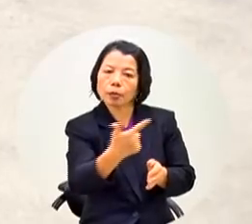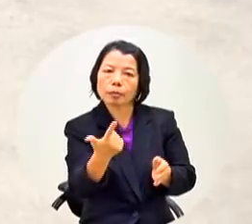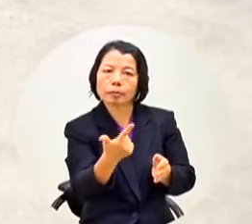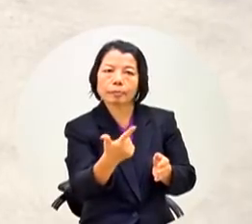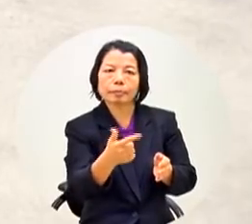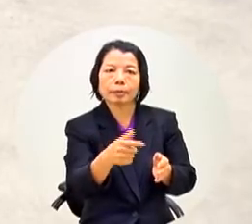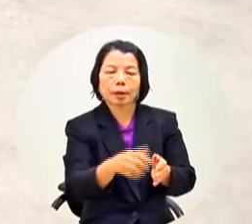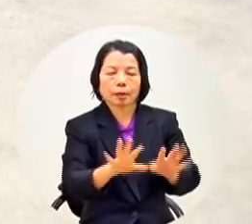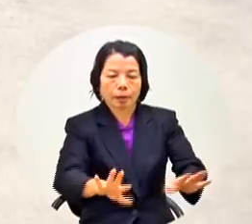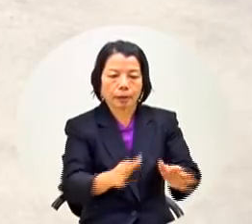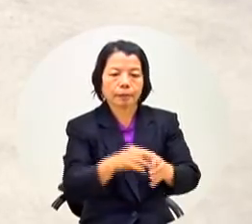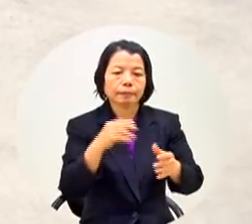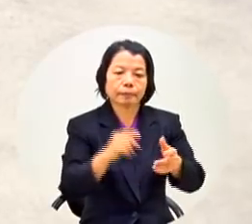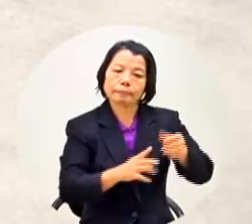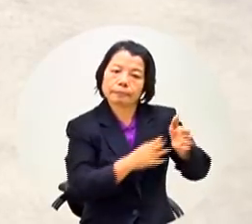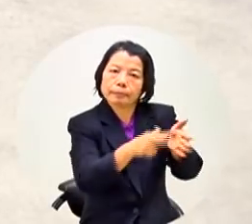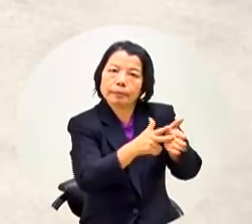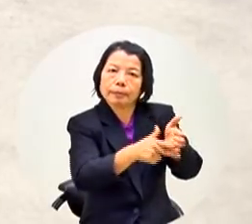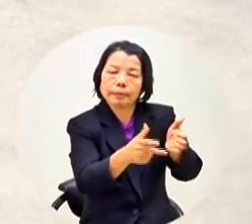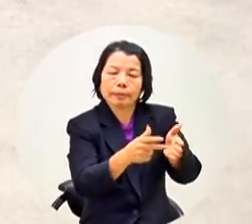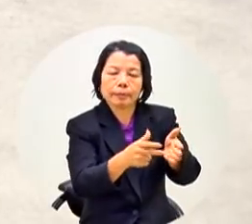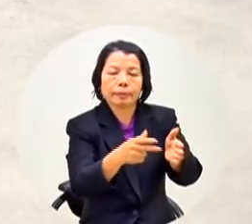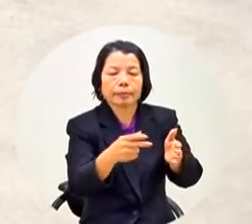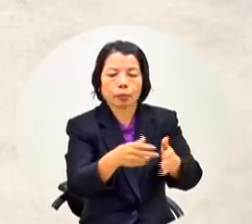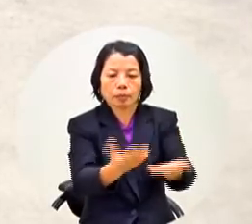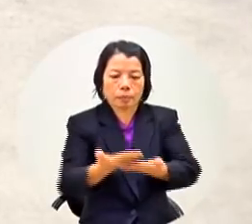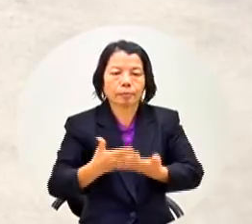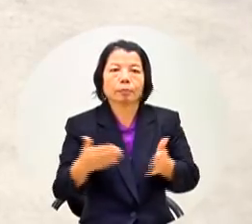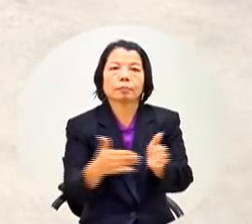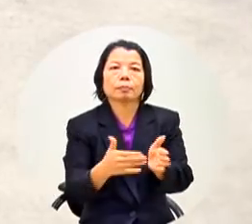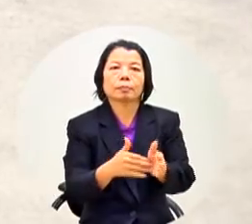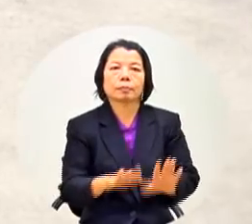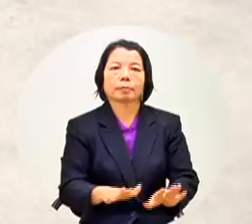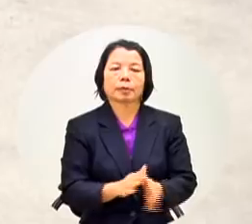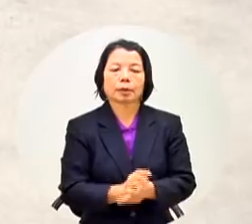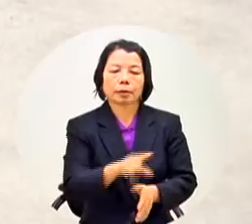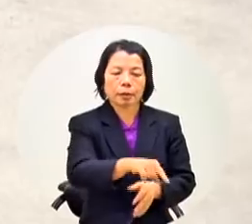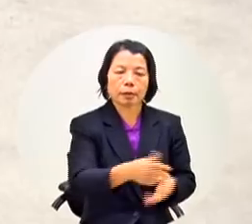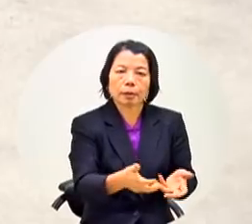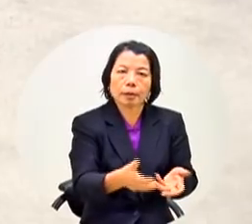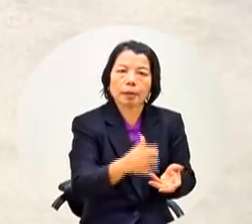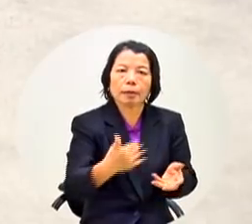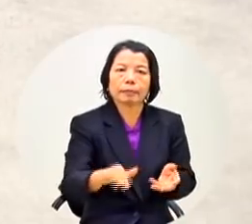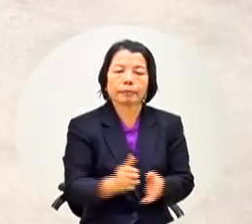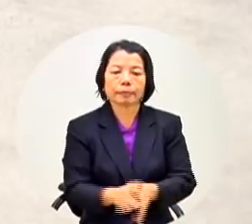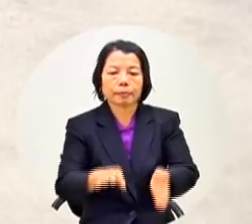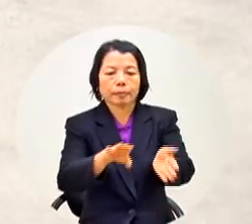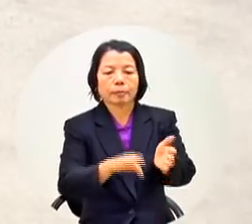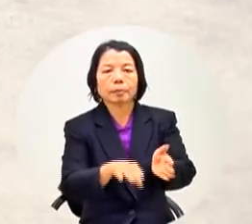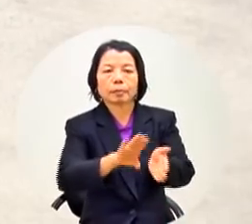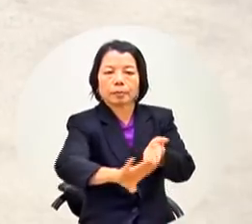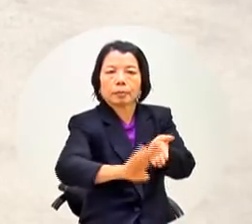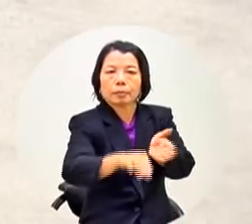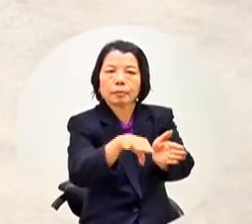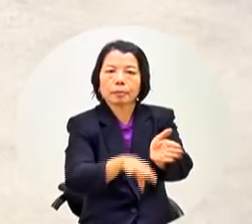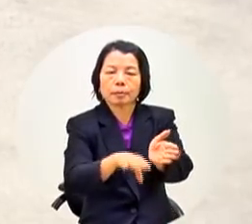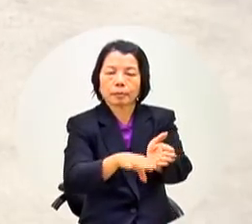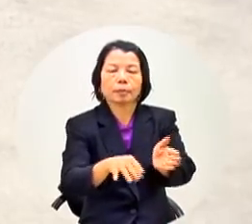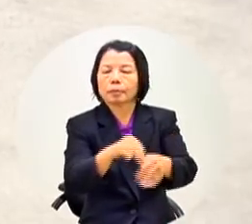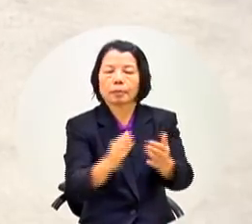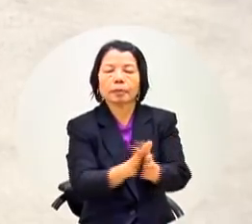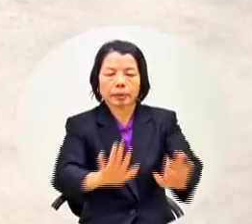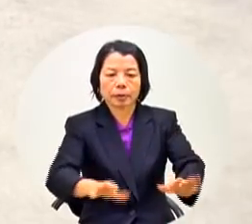施工。那目前没争议的部分，包括东岭港线、西岭港线持续施工中。那目前进度是